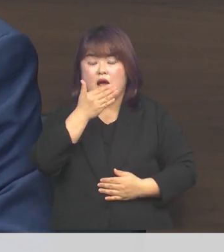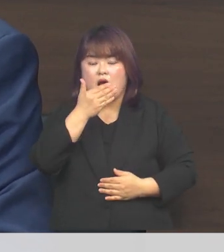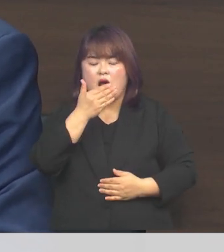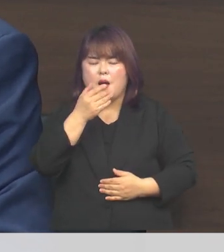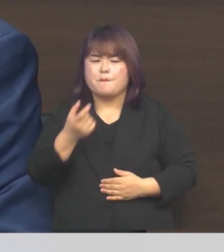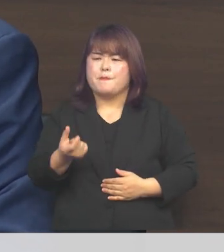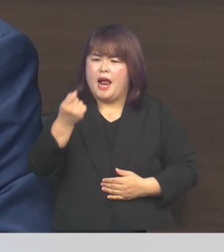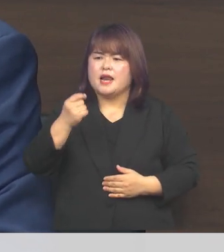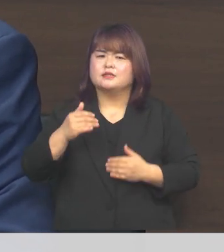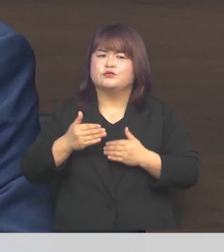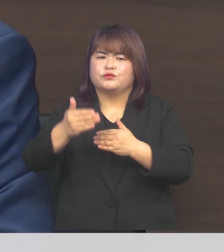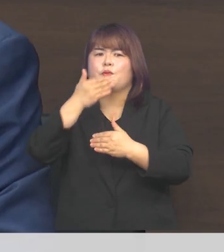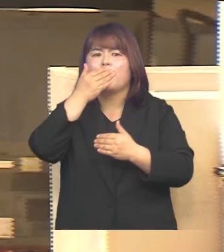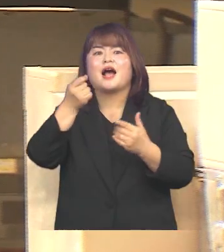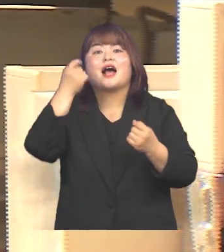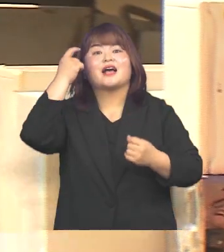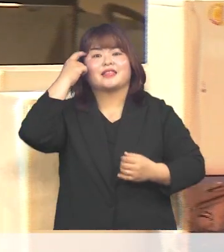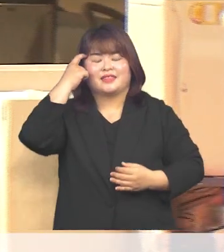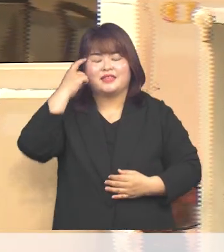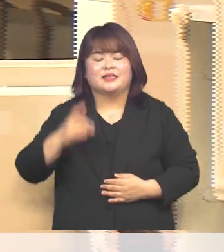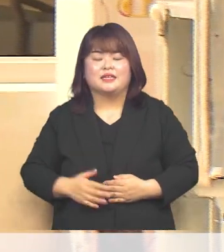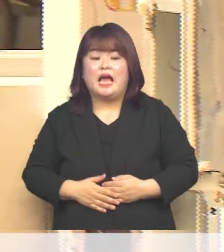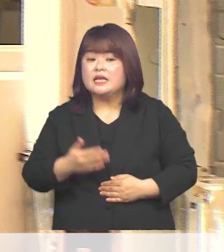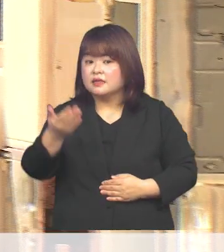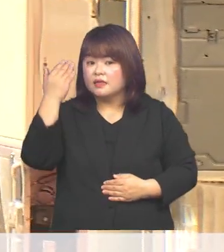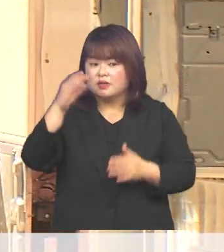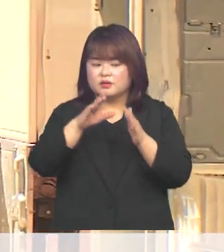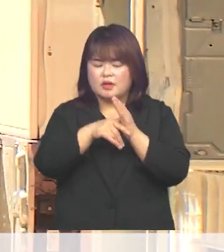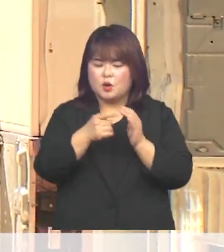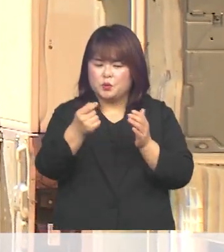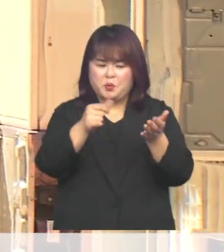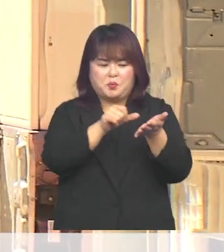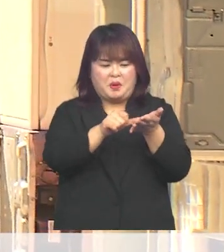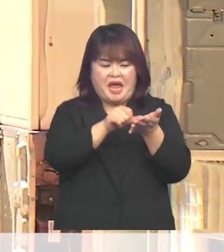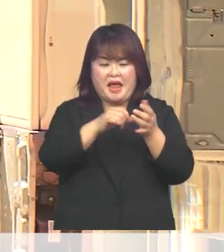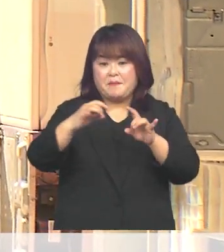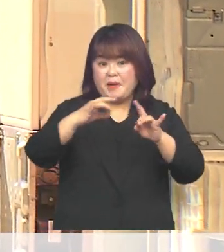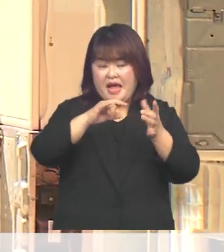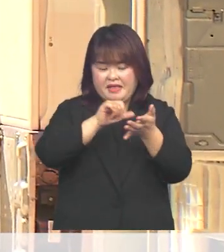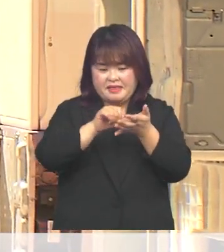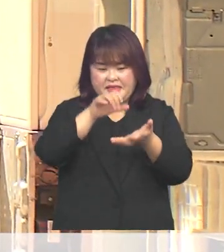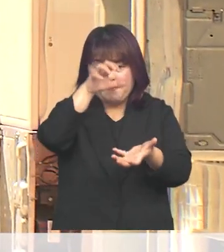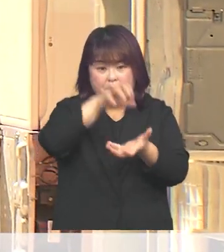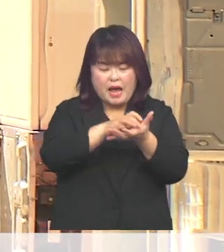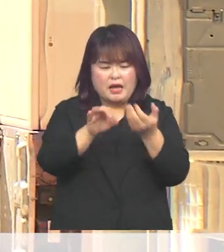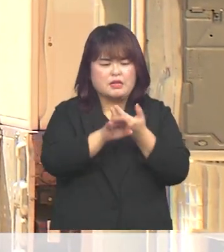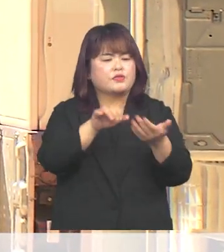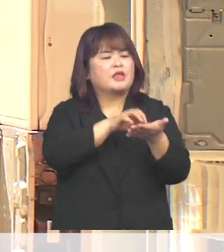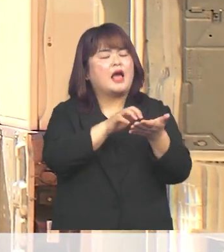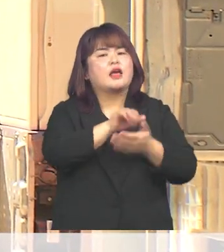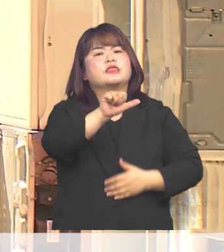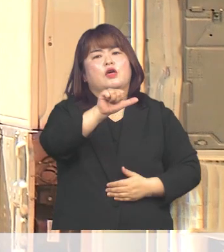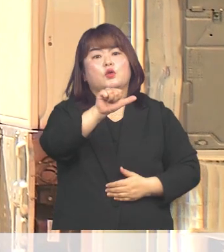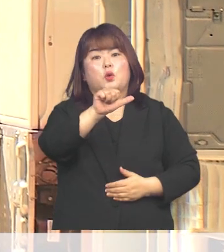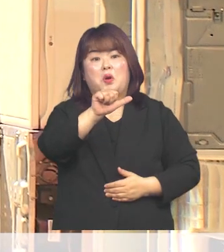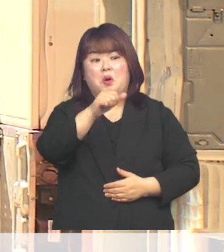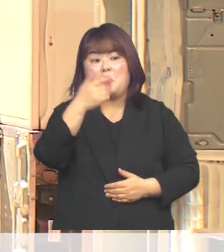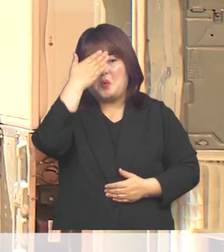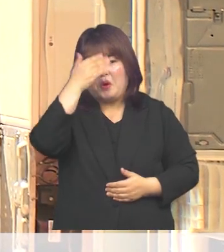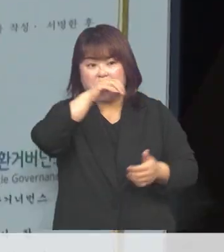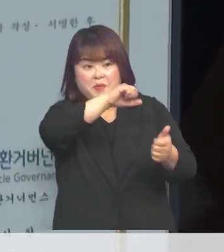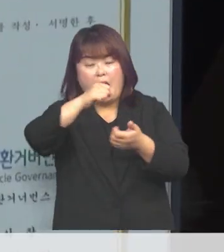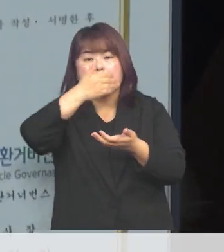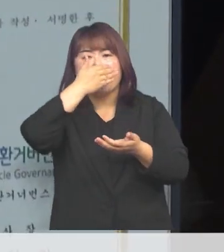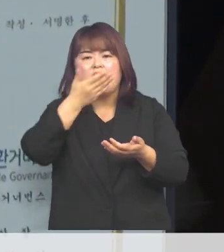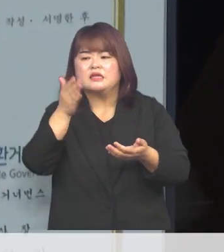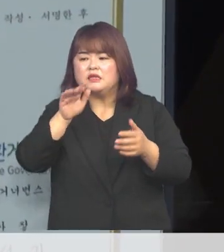속도가 빨라지지 않을까 이런 생각을. 기존에는 소형 폐가전은 5개 이상을 함께 배출해야 무상으로 수거했으나 이번 협약을